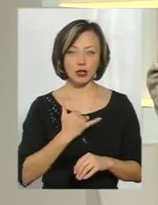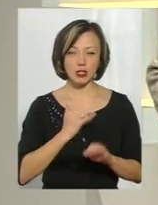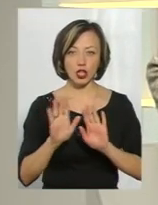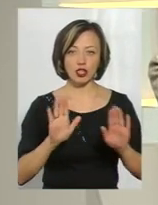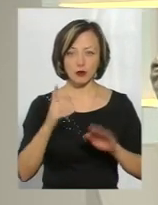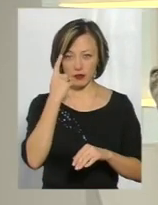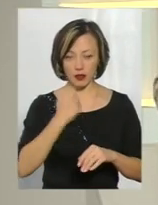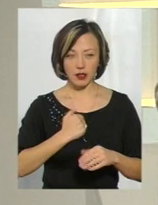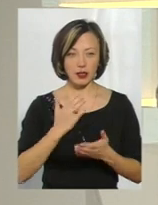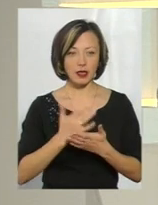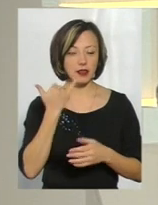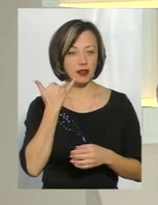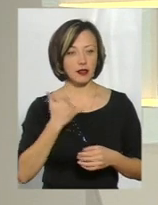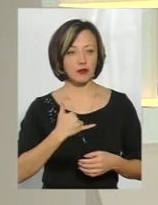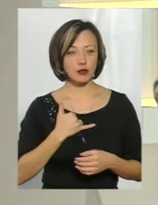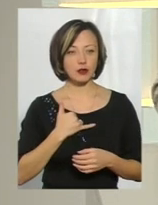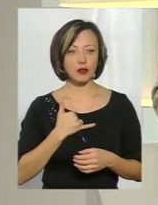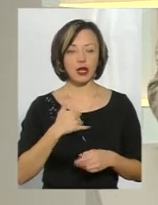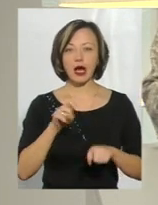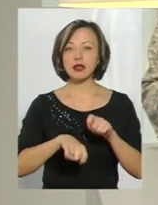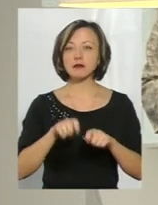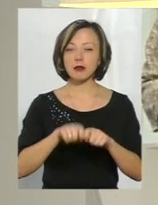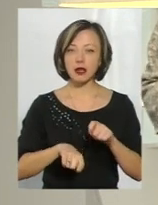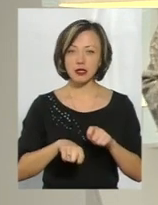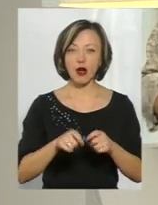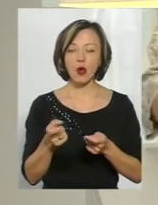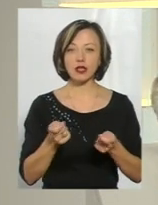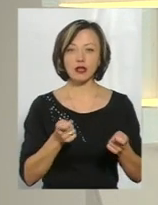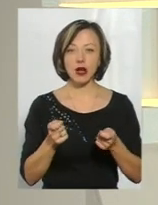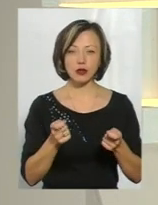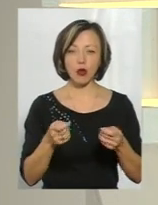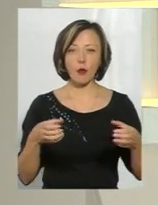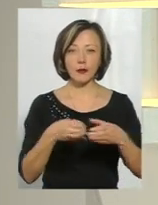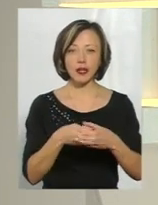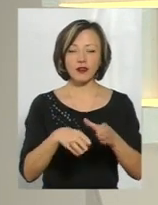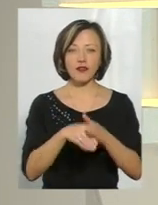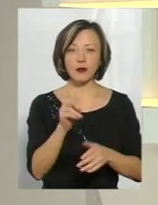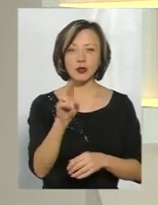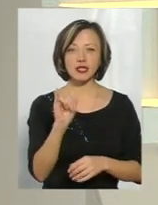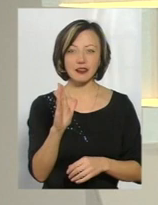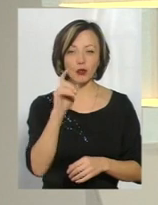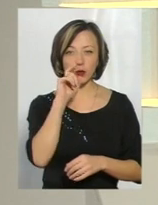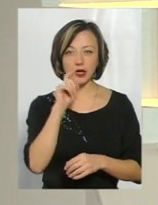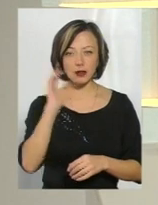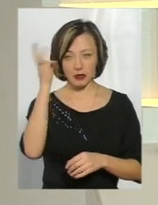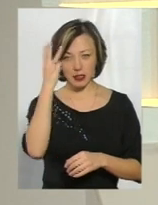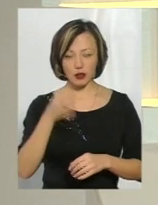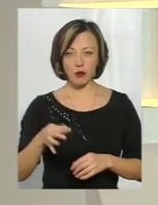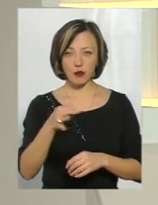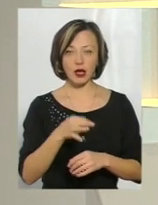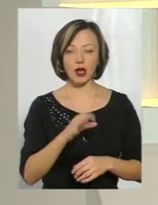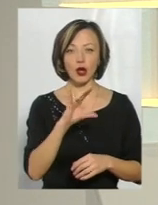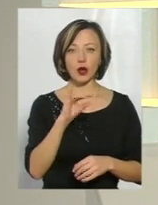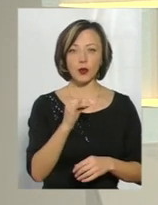режисер повідомляє, що в нас є на зв'язку експерт, власне, координатор комітету виборців України в Хмельницькій області, пан